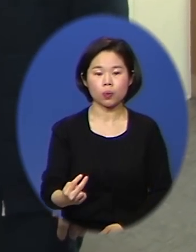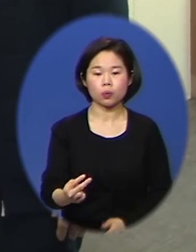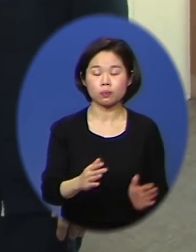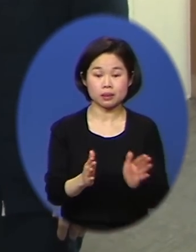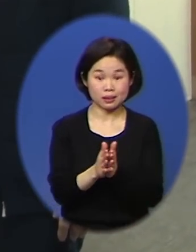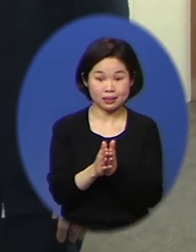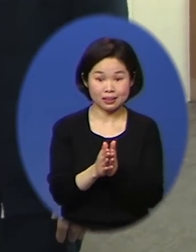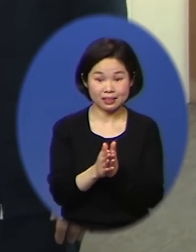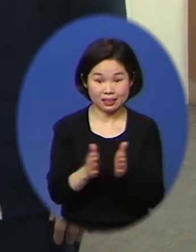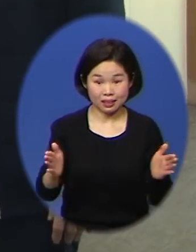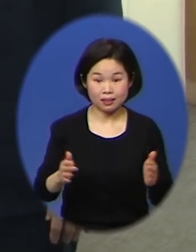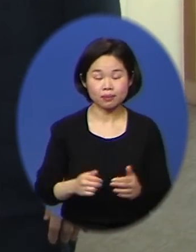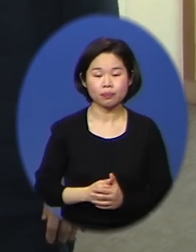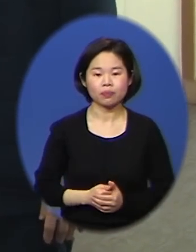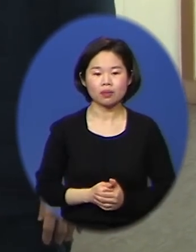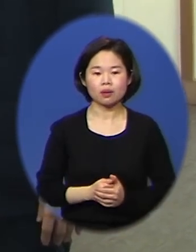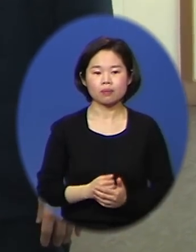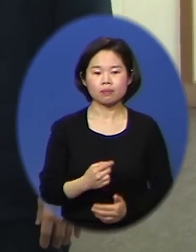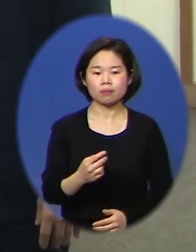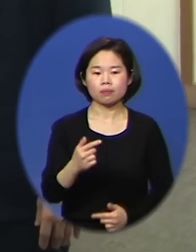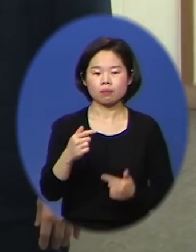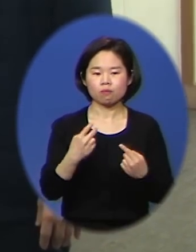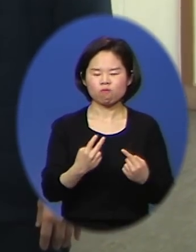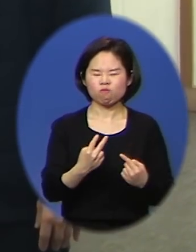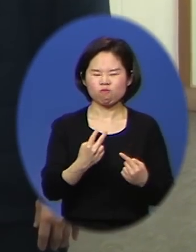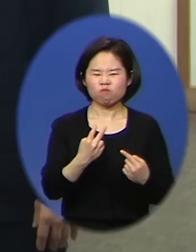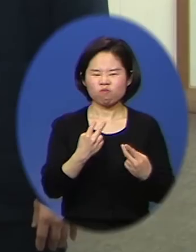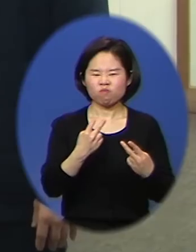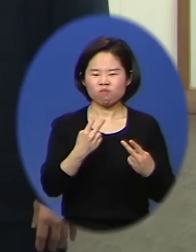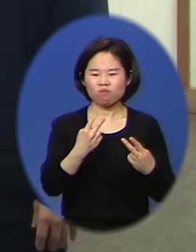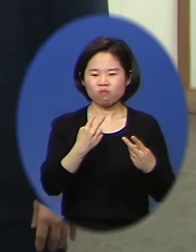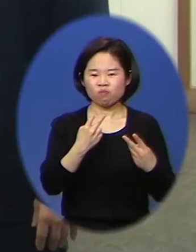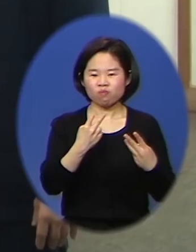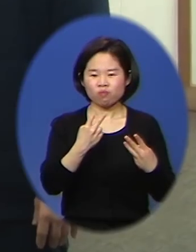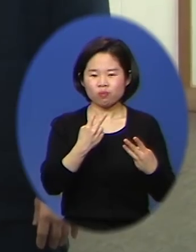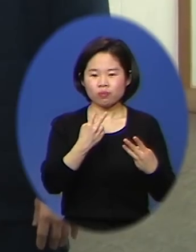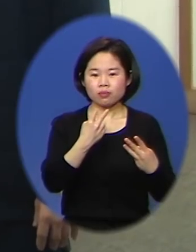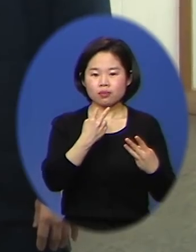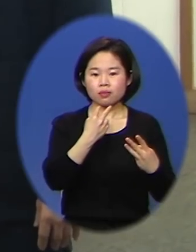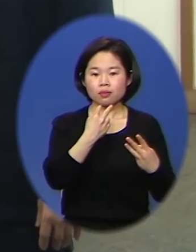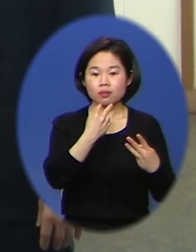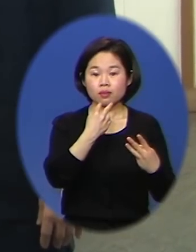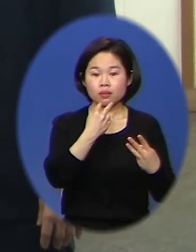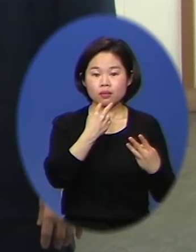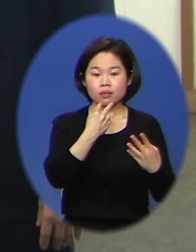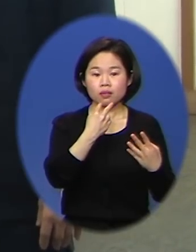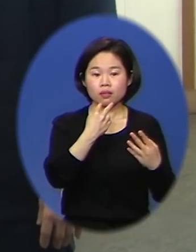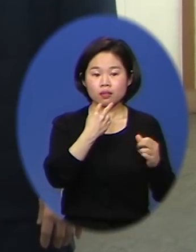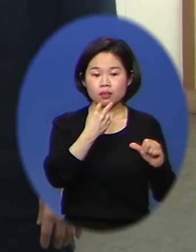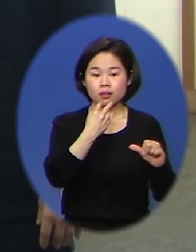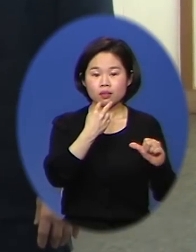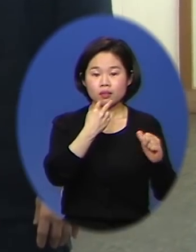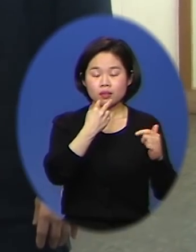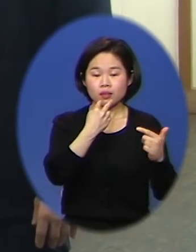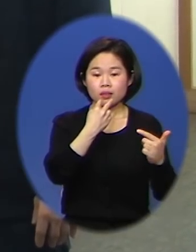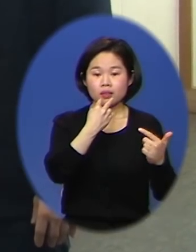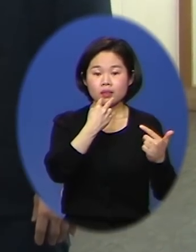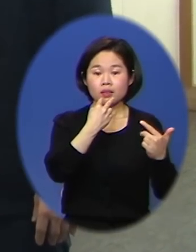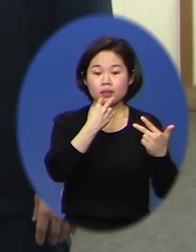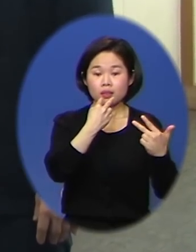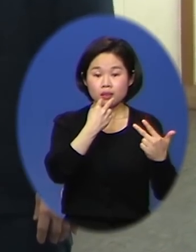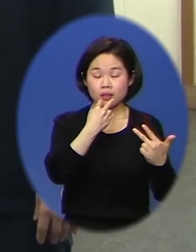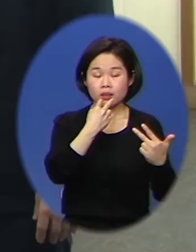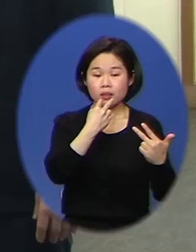준비 시작. 하나 둘 셋 계속 들이마셔. 다섯 여섯